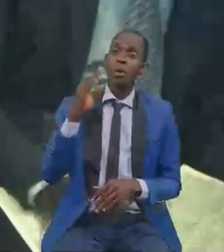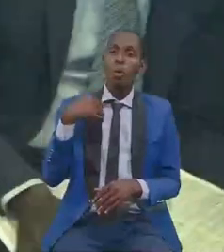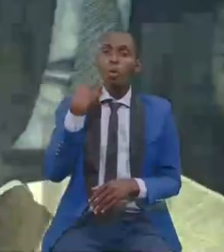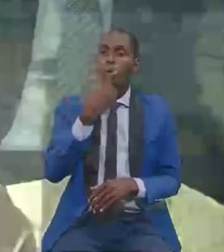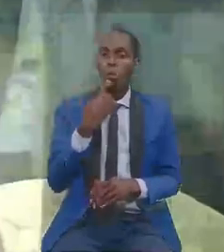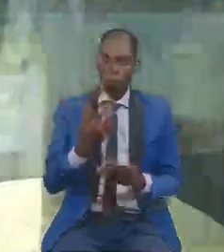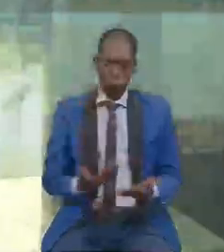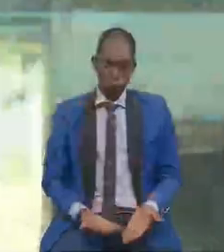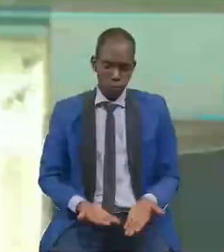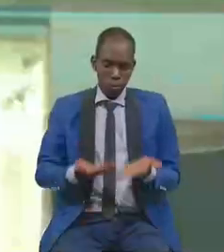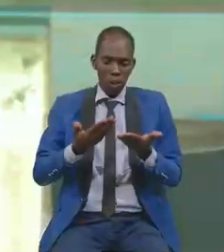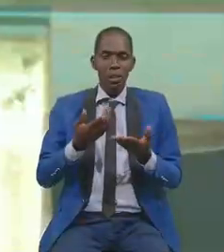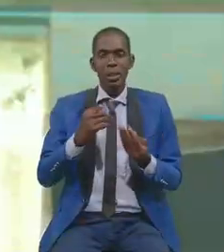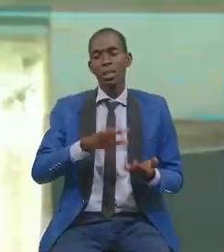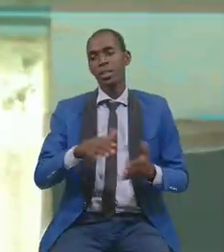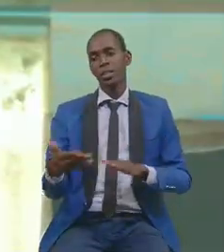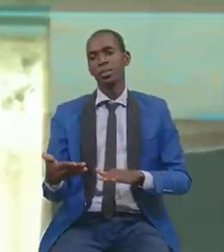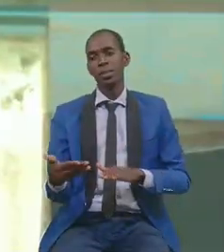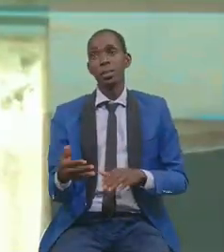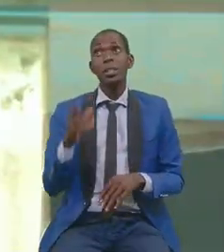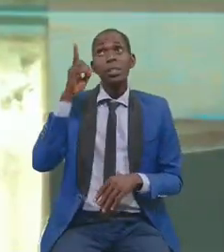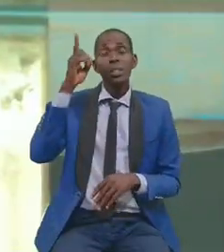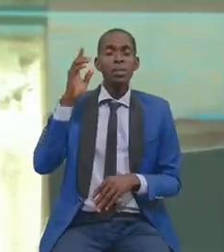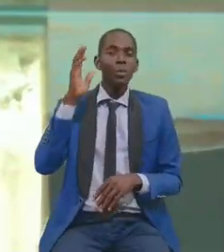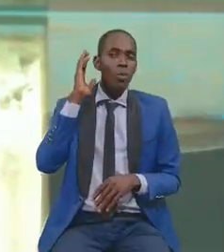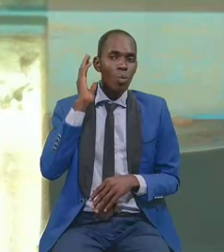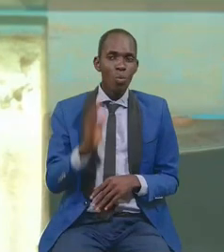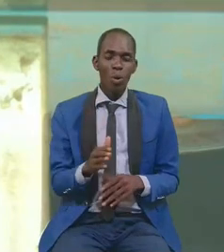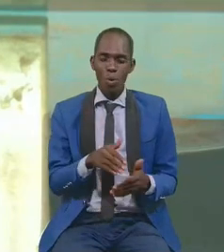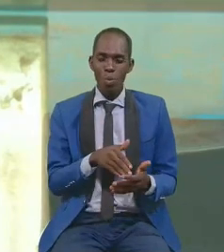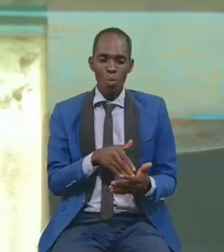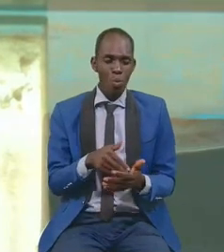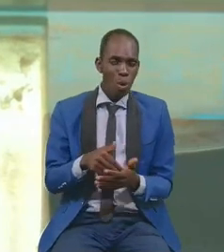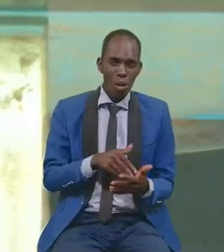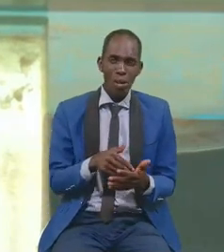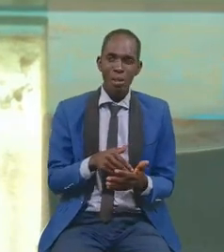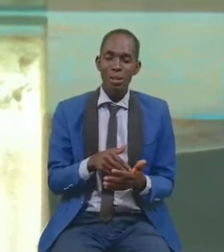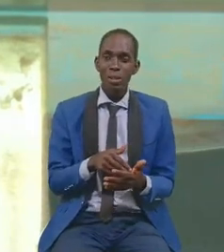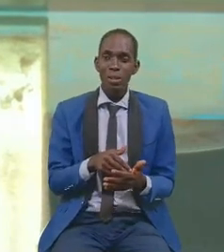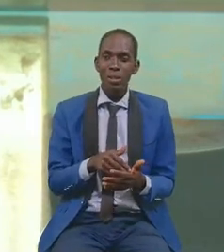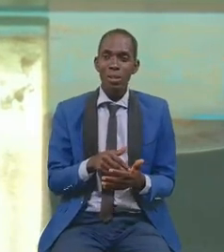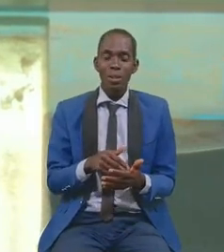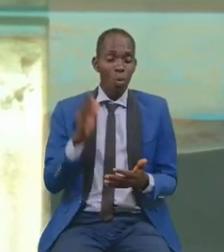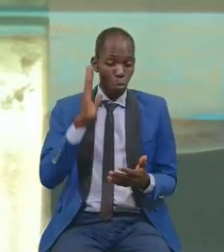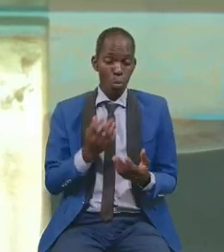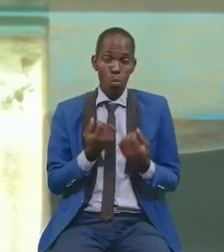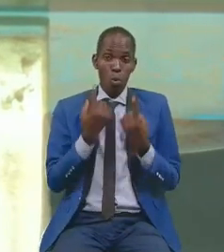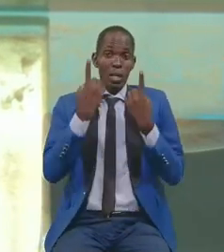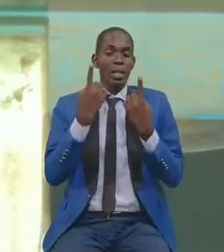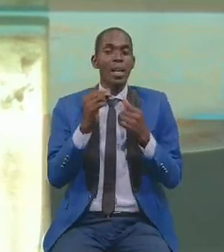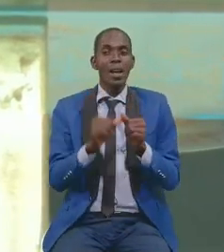donne la vie aux morts, il va donner la vie à tout ce qui est mort dans ta